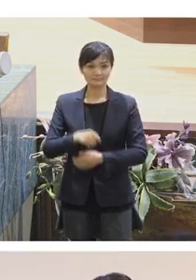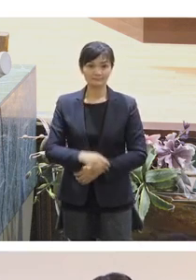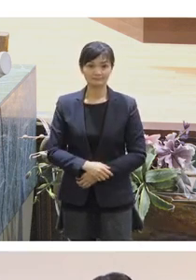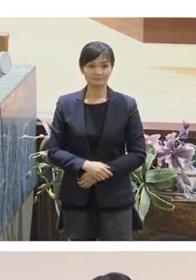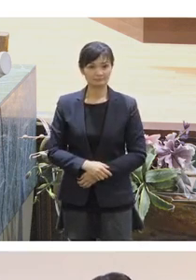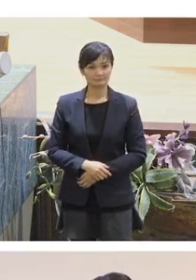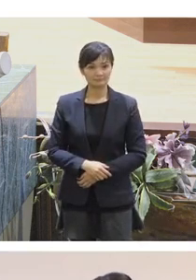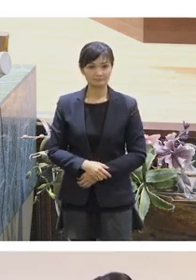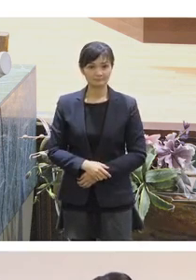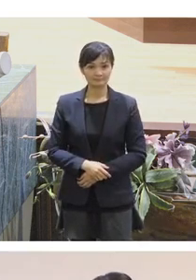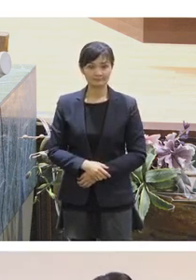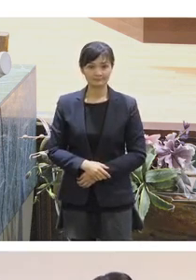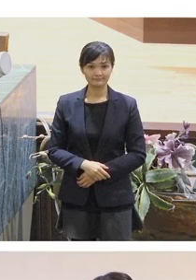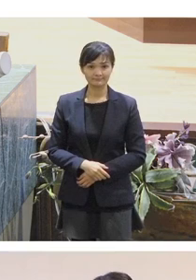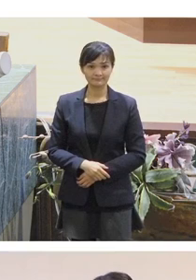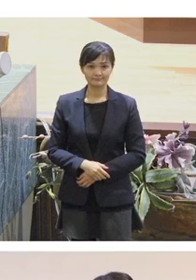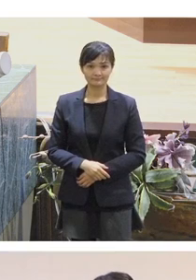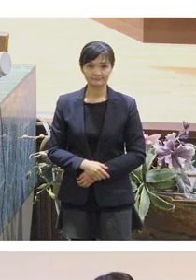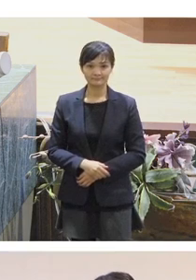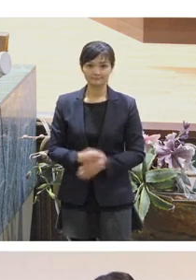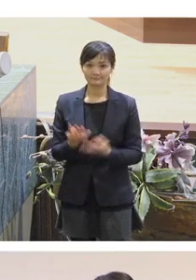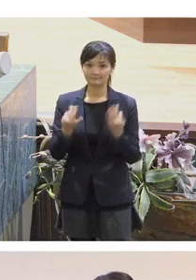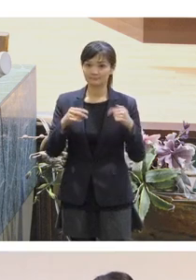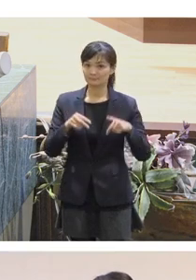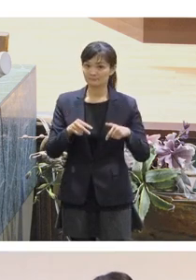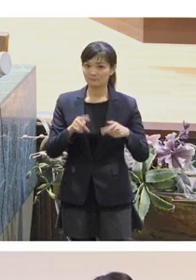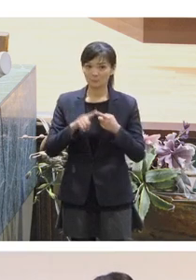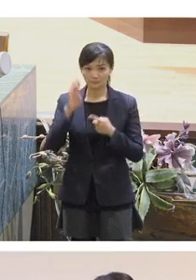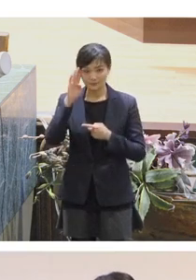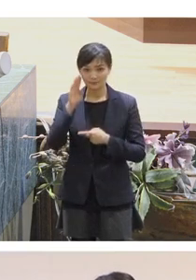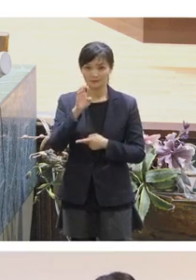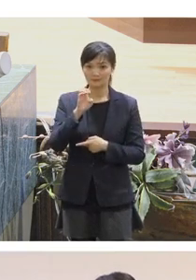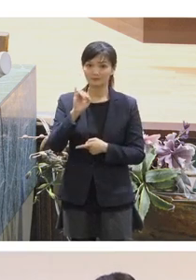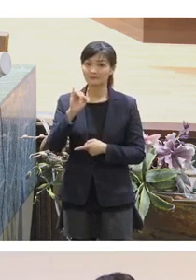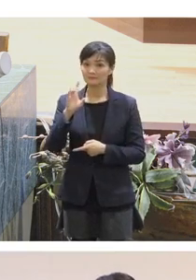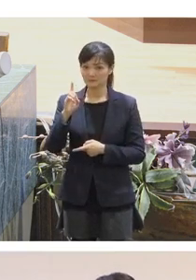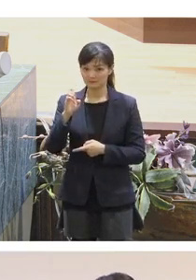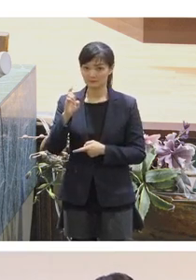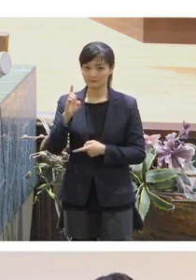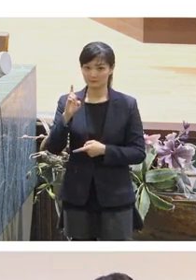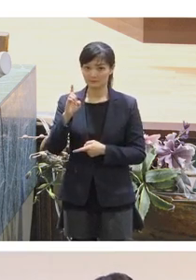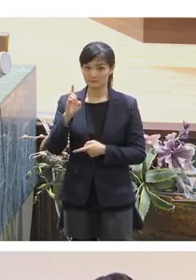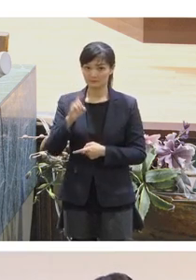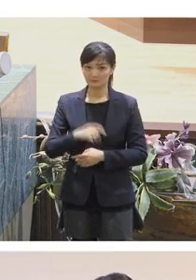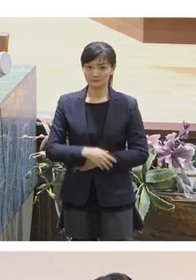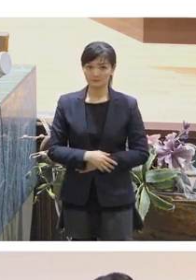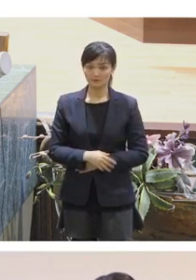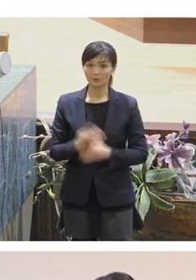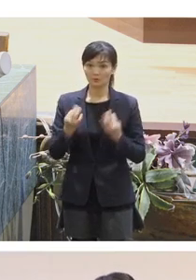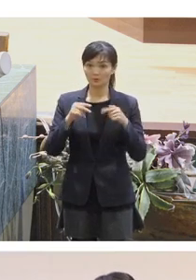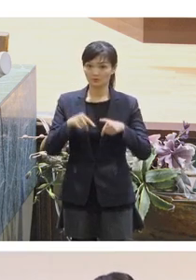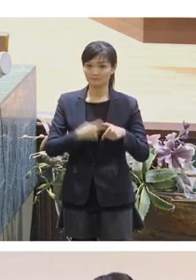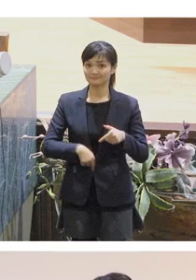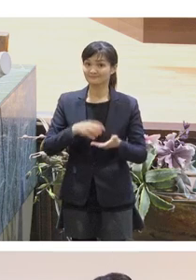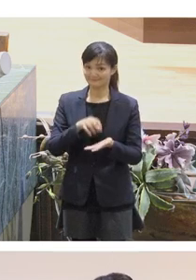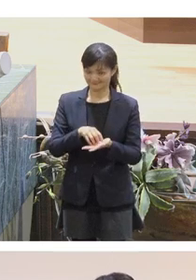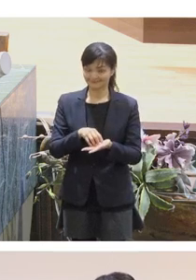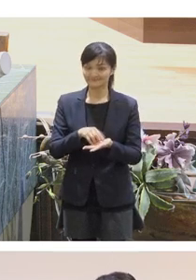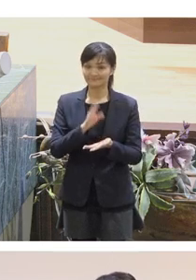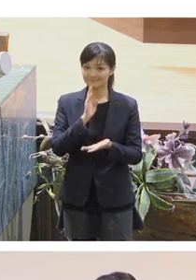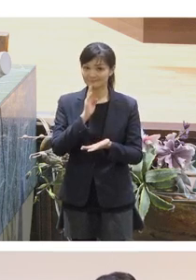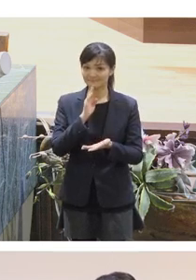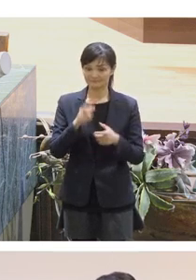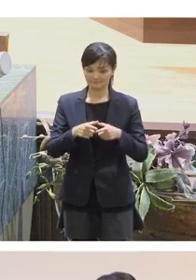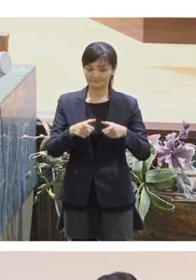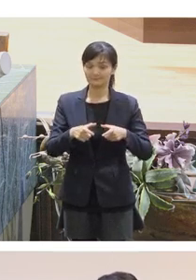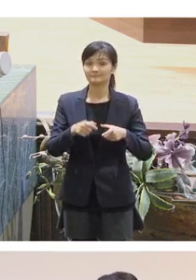你说那个数位抱歉 ，EID 有一些 期待证，对数位身份证， 数位身份证